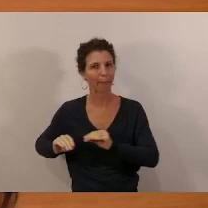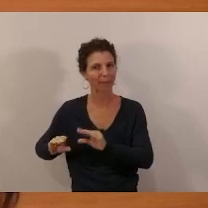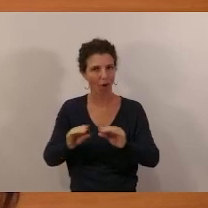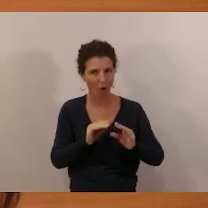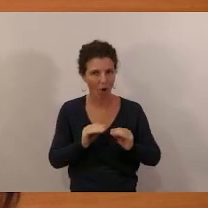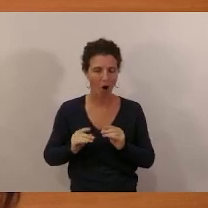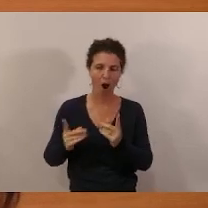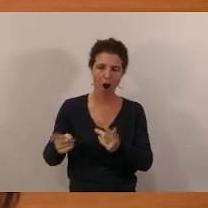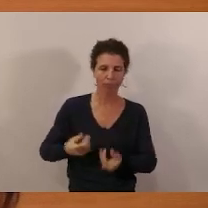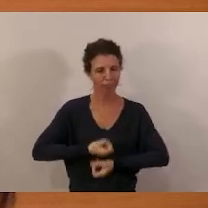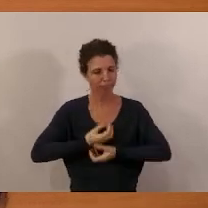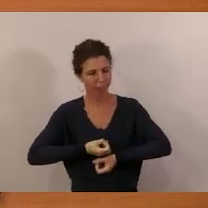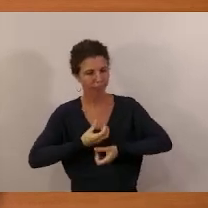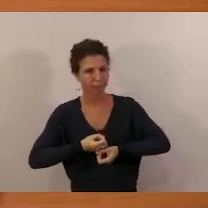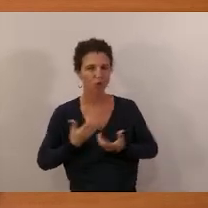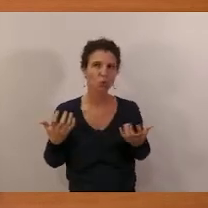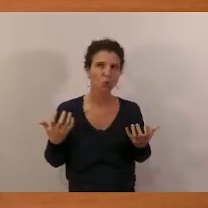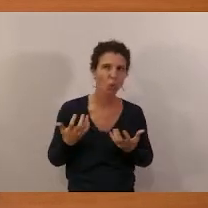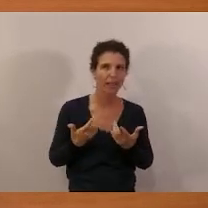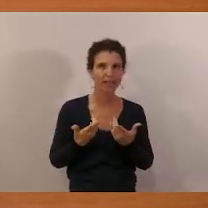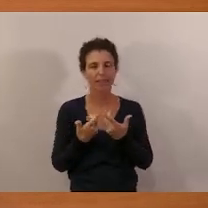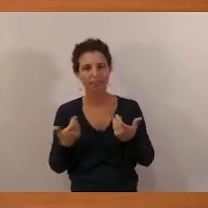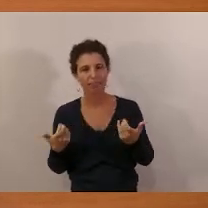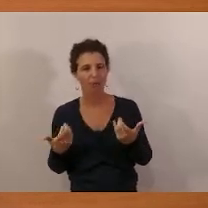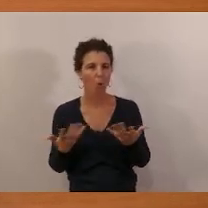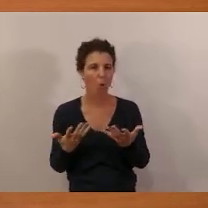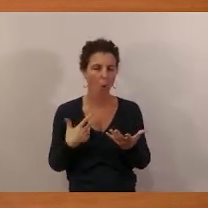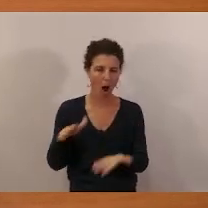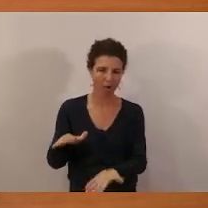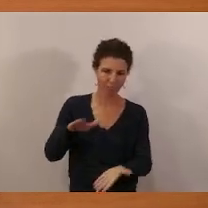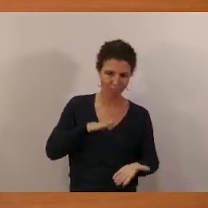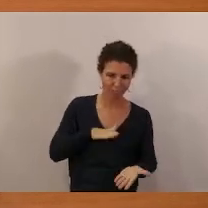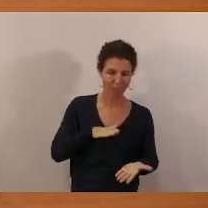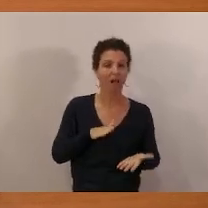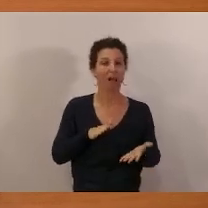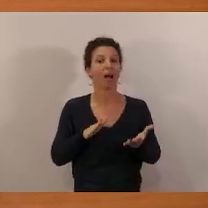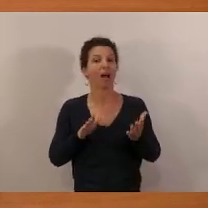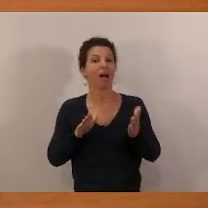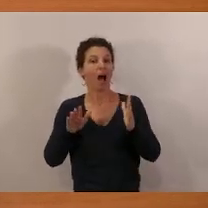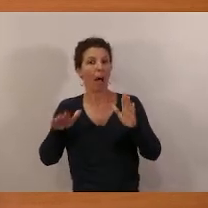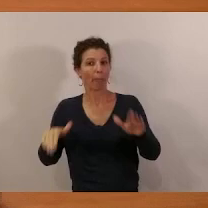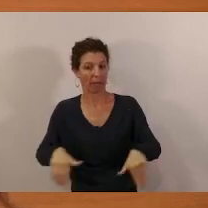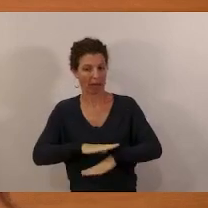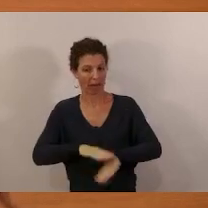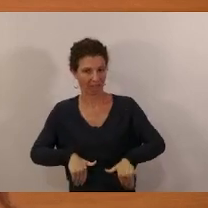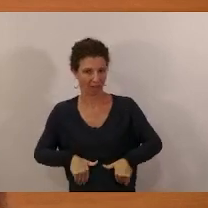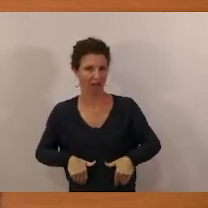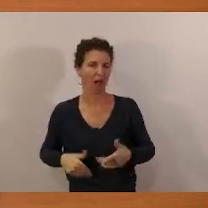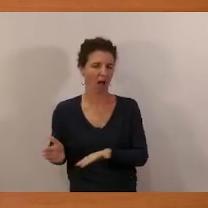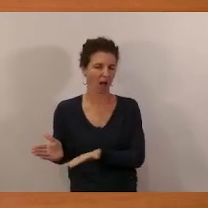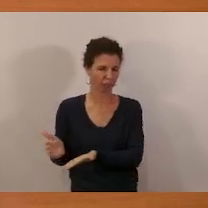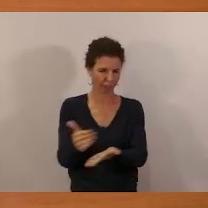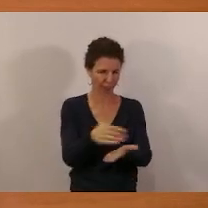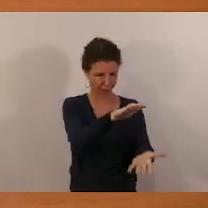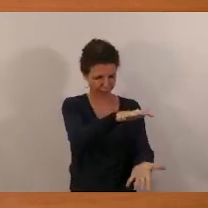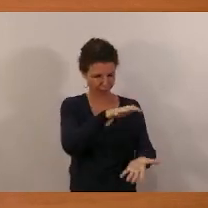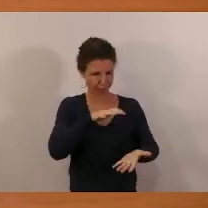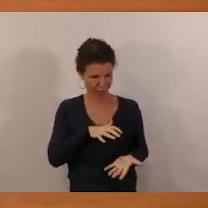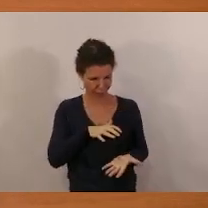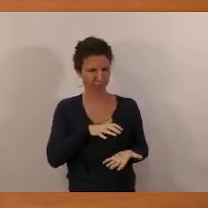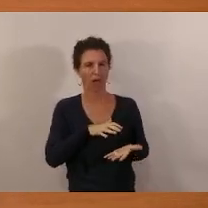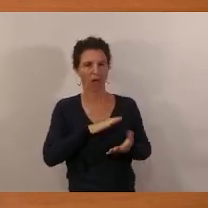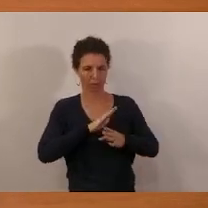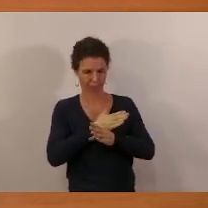de leurs souhaits. Et enfin, on récupère toutes ces informations et toutes ces données et on fait une restitution. Et